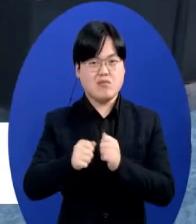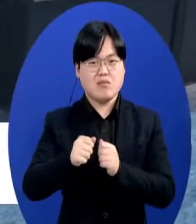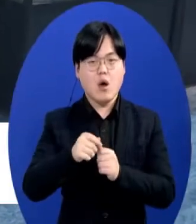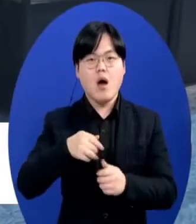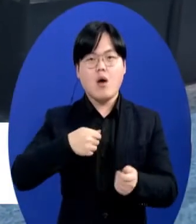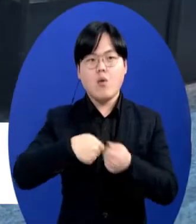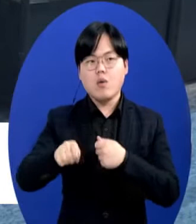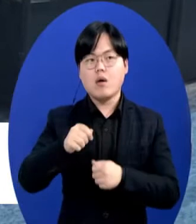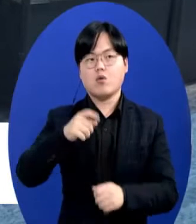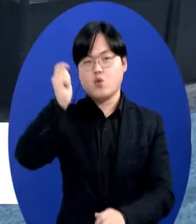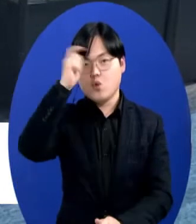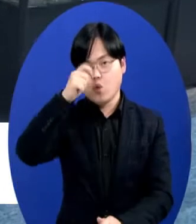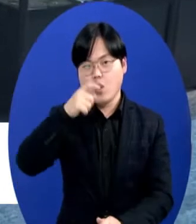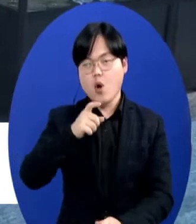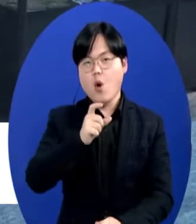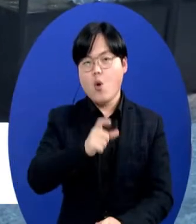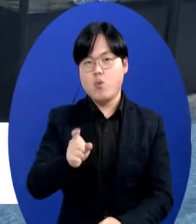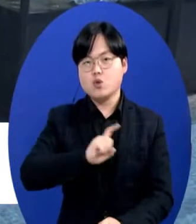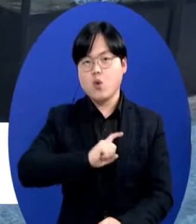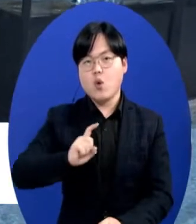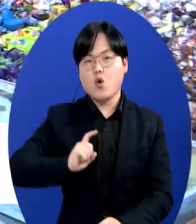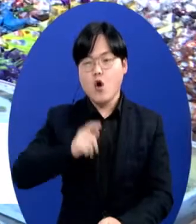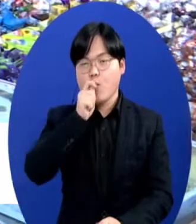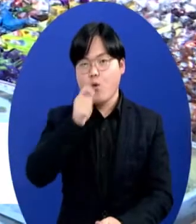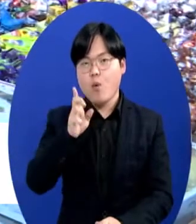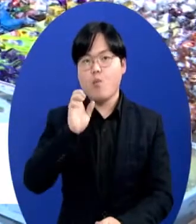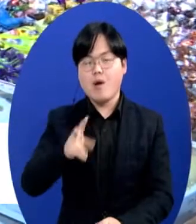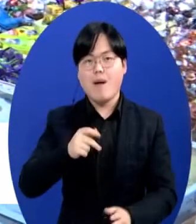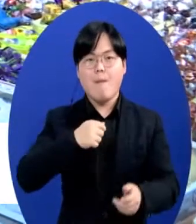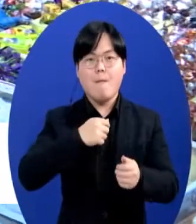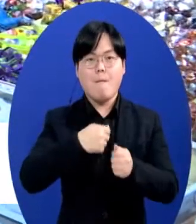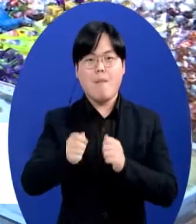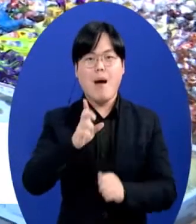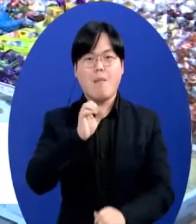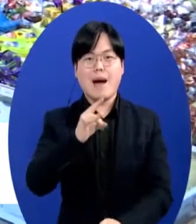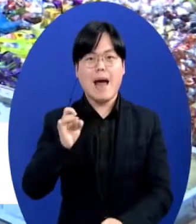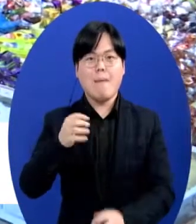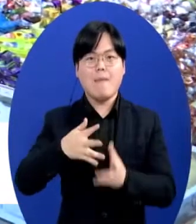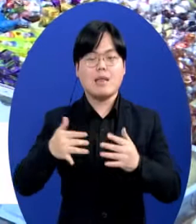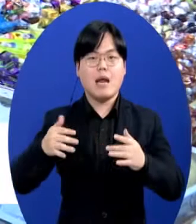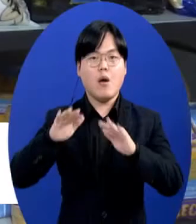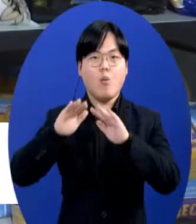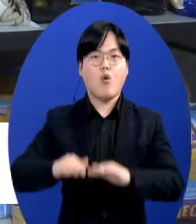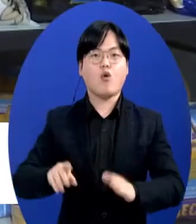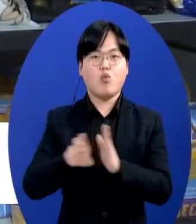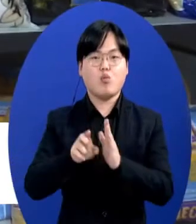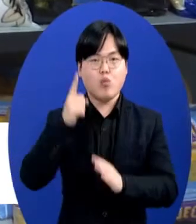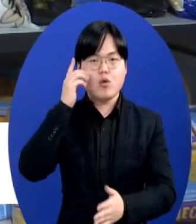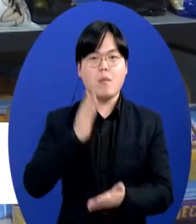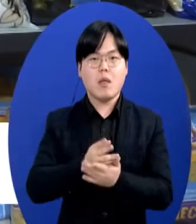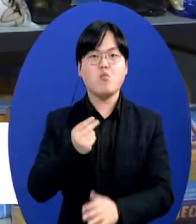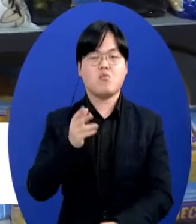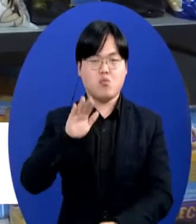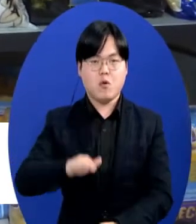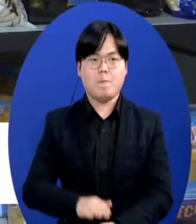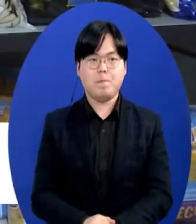үед талбай түрээслэгч аж ахуй нэгж тодорхой хэмжээний хөнгөлөлт үзүүлбэл бараа бүтээгдэхүүний үн буурах боломж бий гэдгийг хэлж байна. Одоо энэ бид нэр одоо